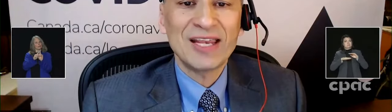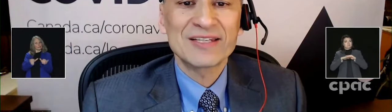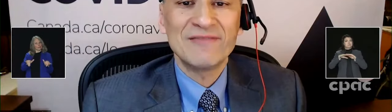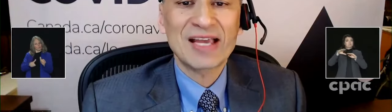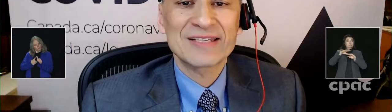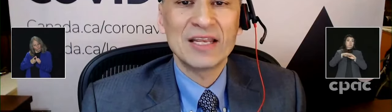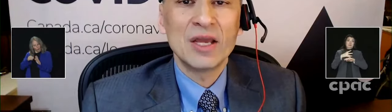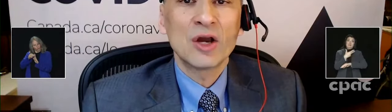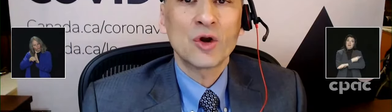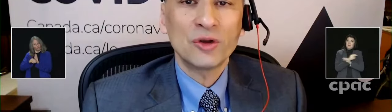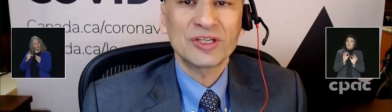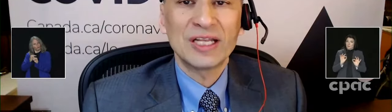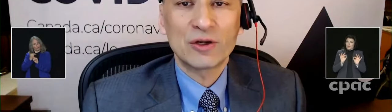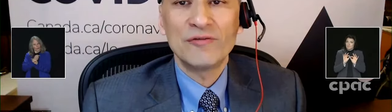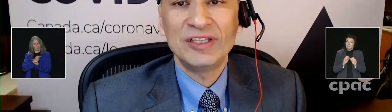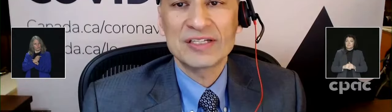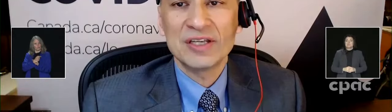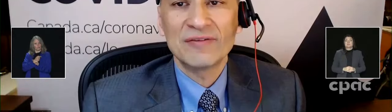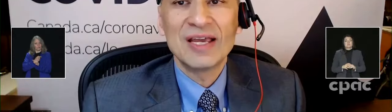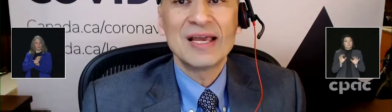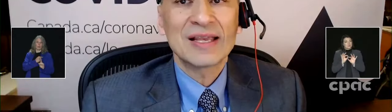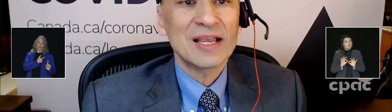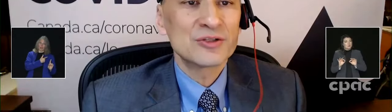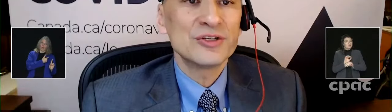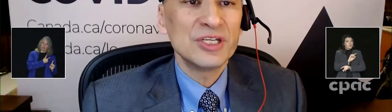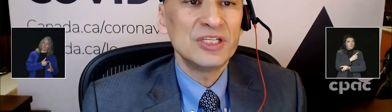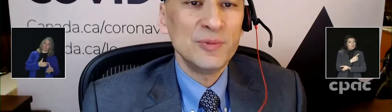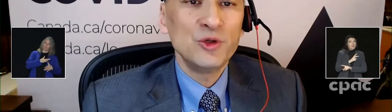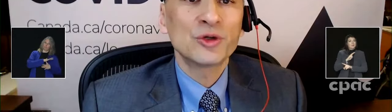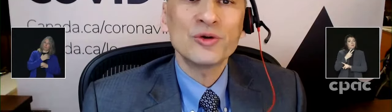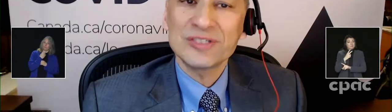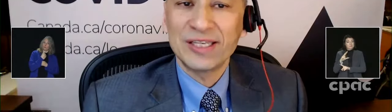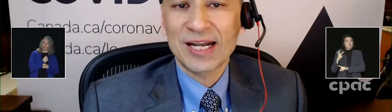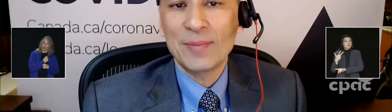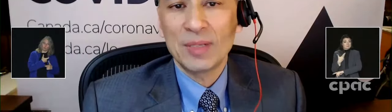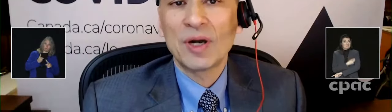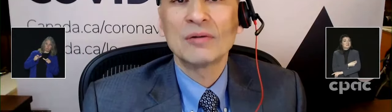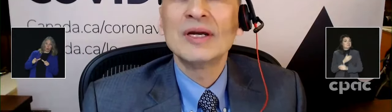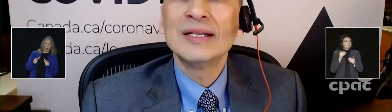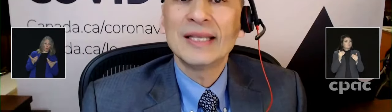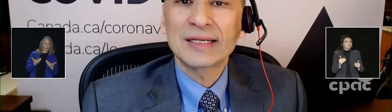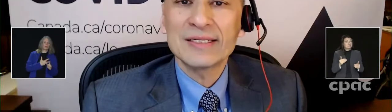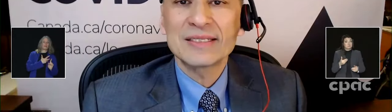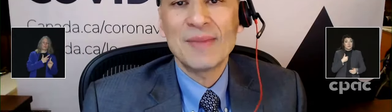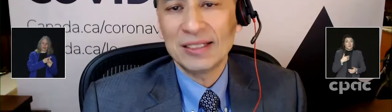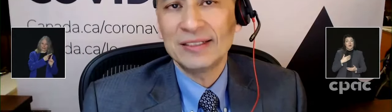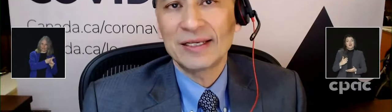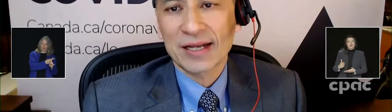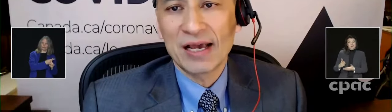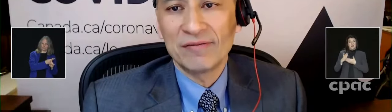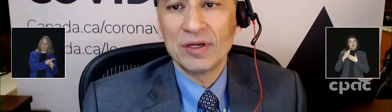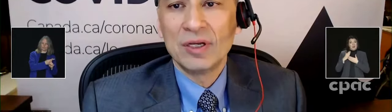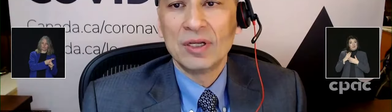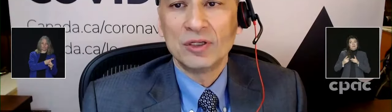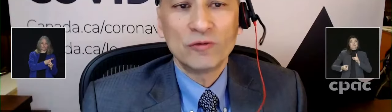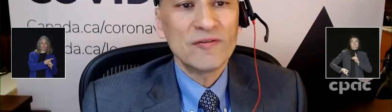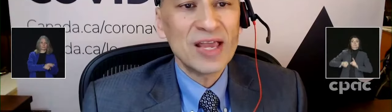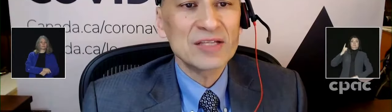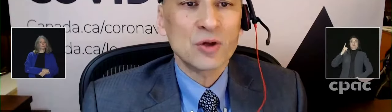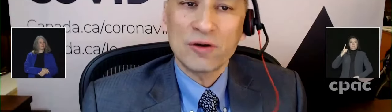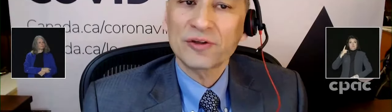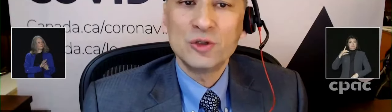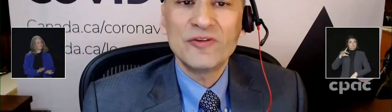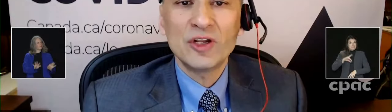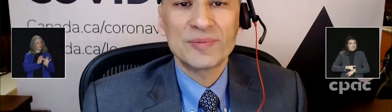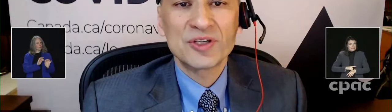jour avec ces vaccins contre la COVID-19 car ceci diminue considérablement les risques de maladies graves. Le